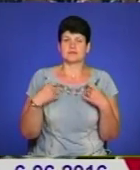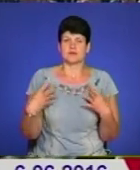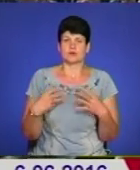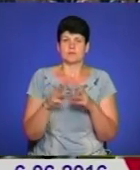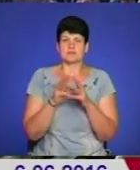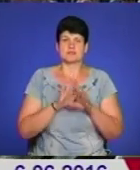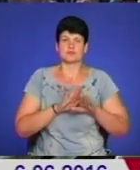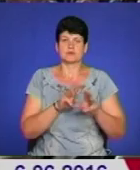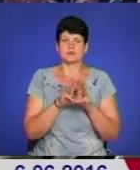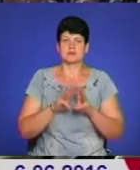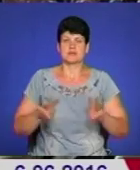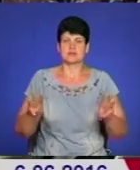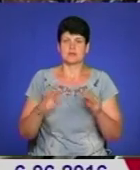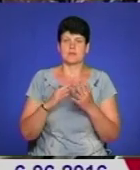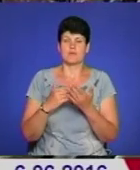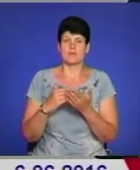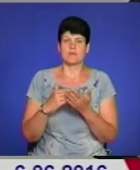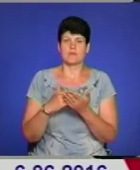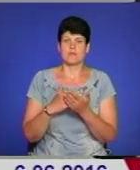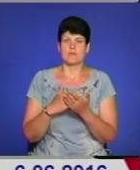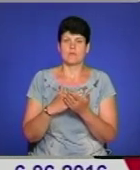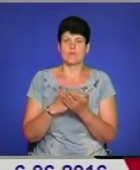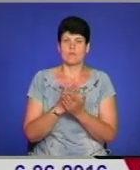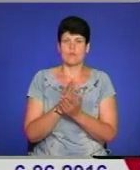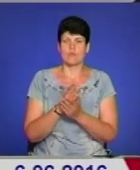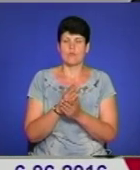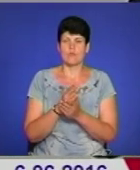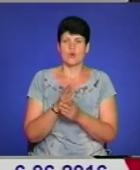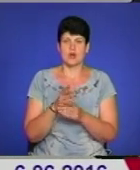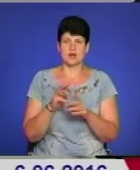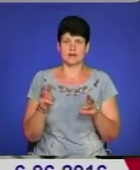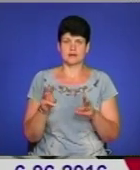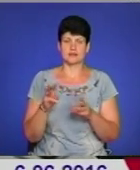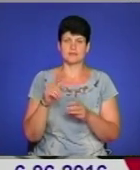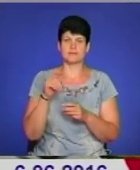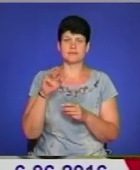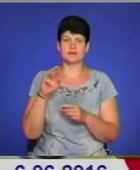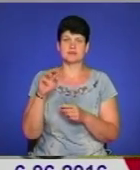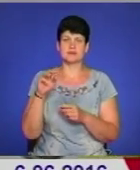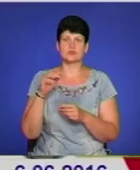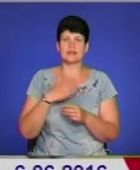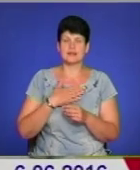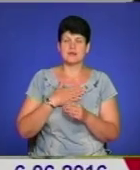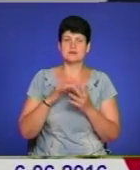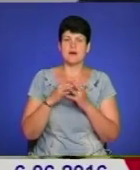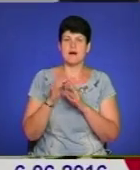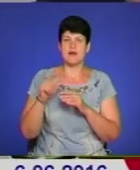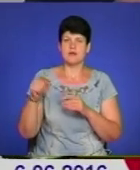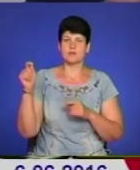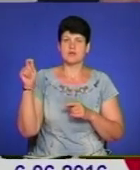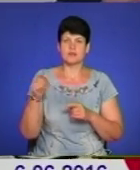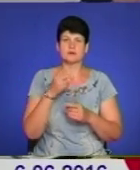аграрної політики Ярослав Краснопольський. Для нас, для аграріїв, тих, хто працює на землі, приїхати